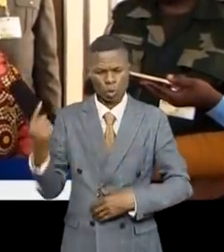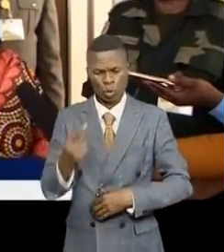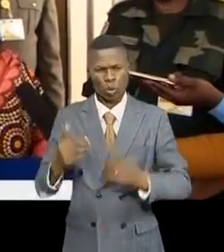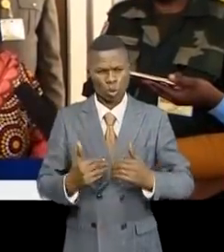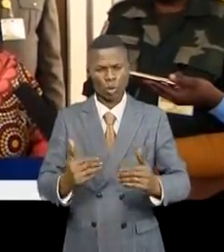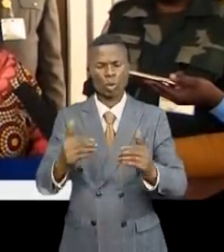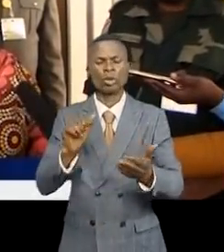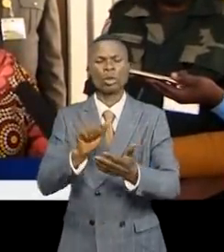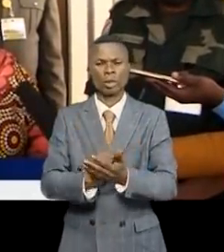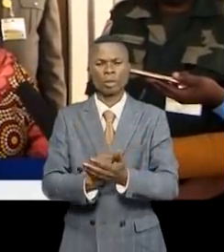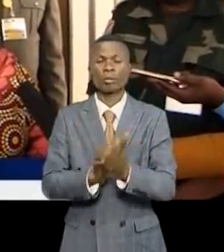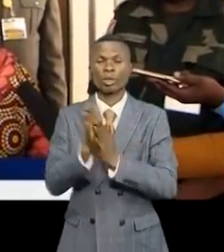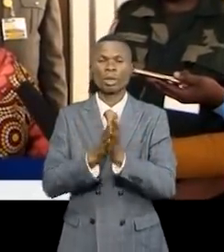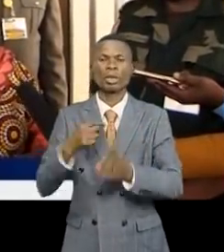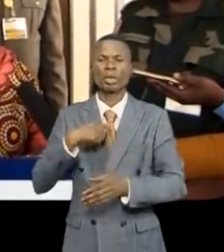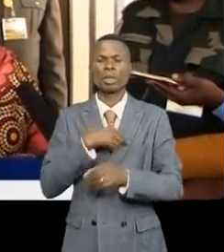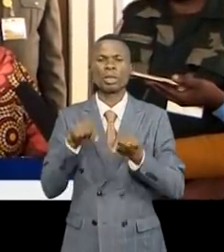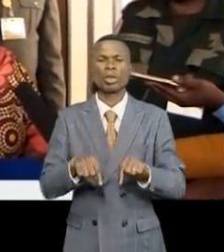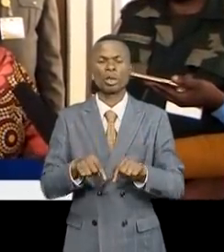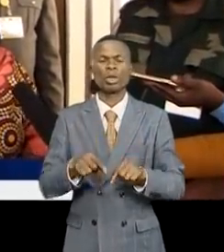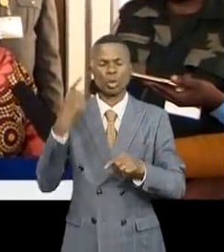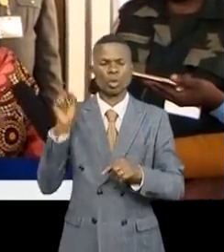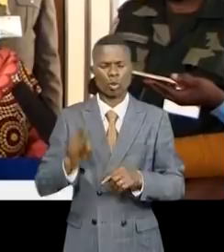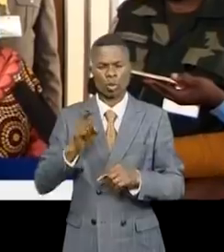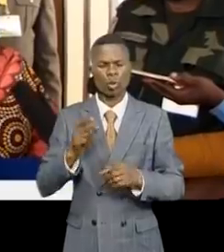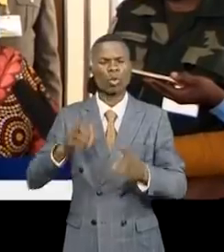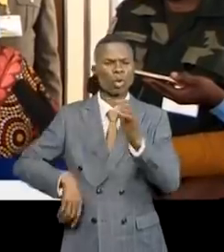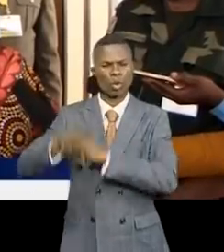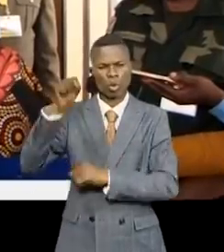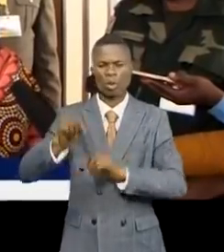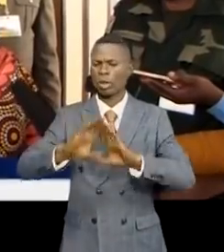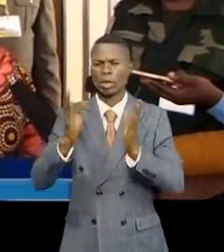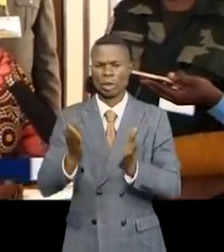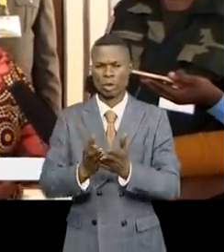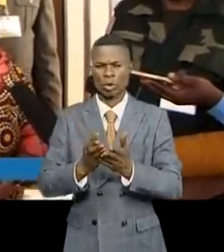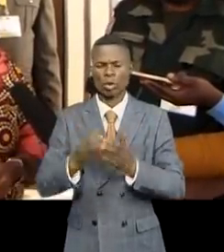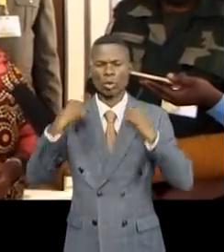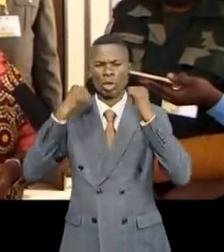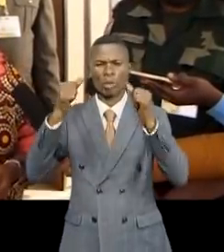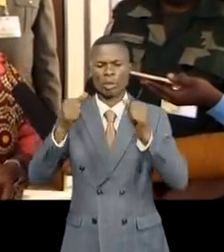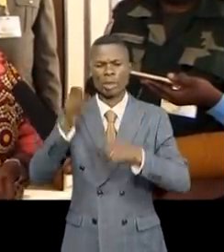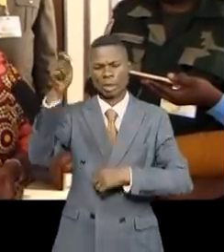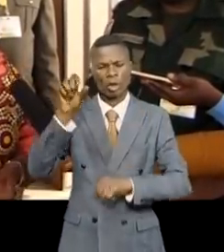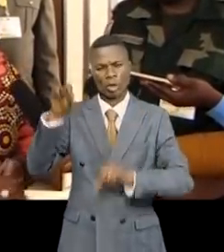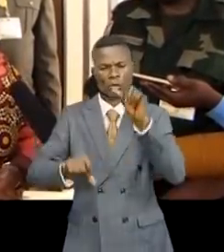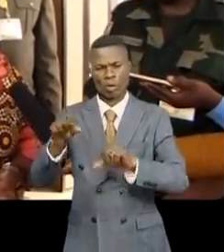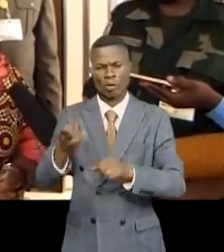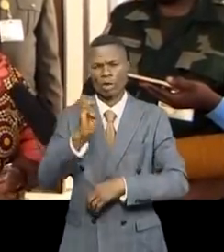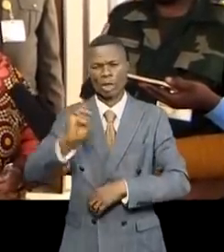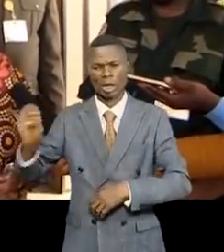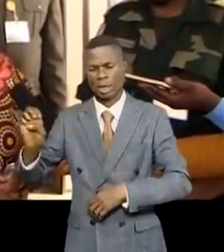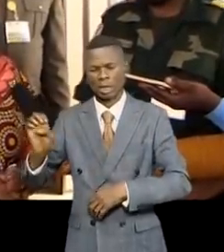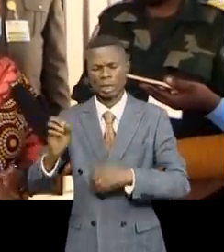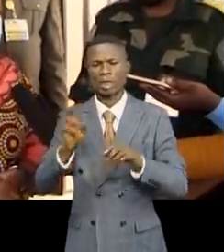poursuivre. Mais ce qui nous concerne, nous devons arriver à combattre et à neutraliser et éradiquer les groupes rebelles et